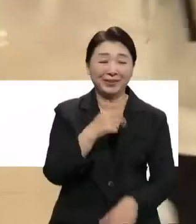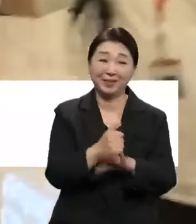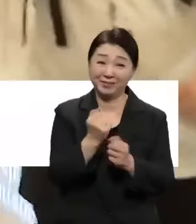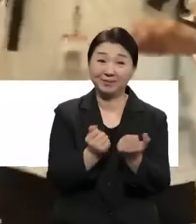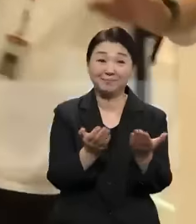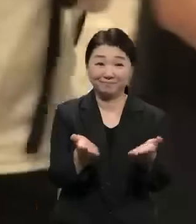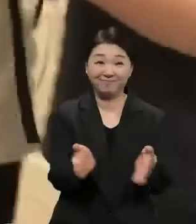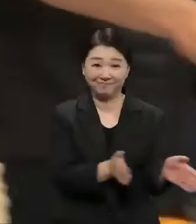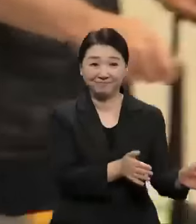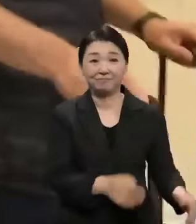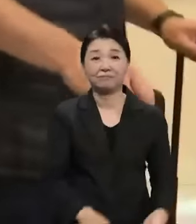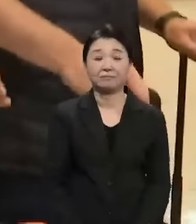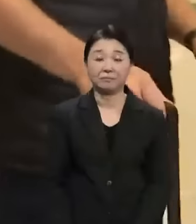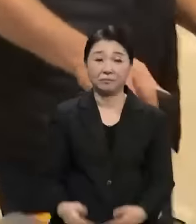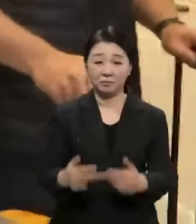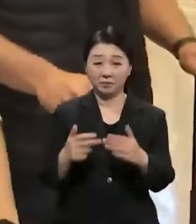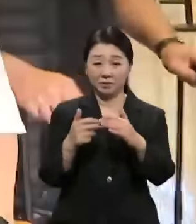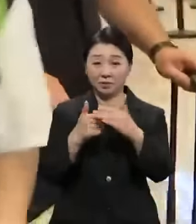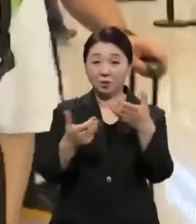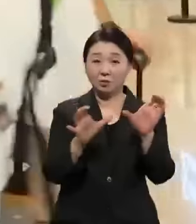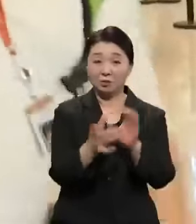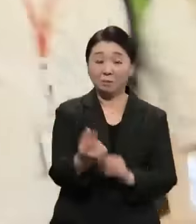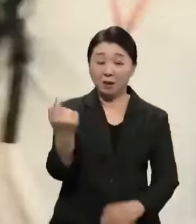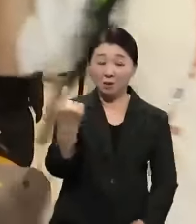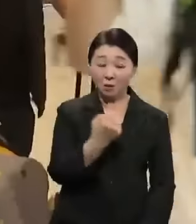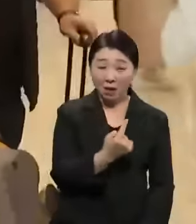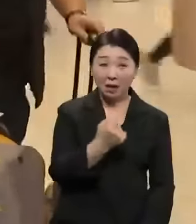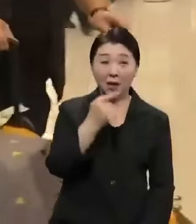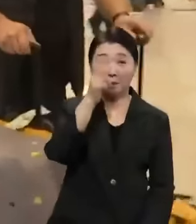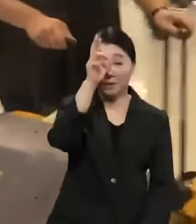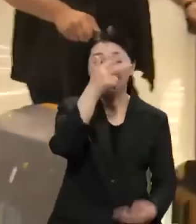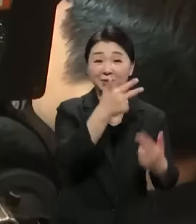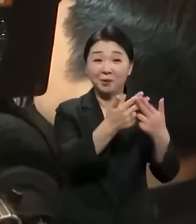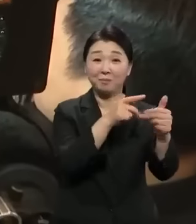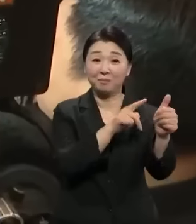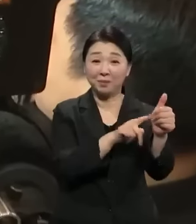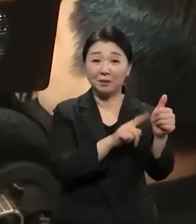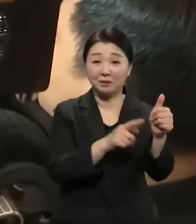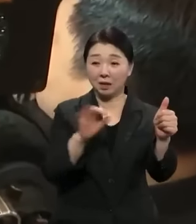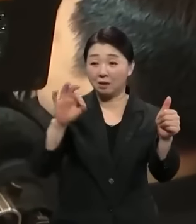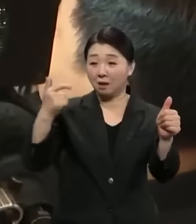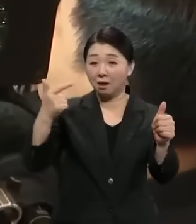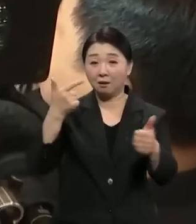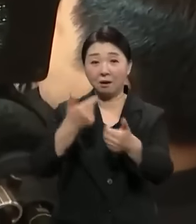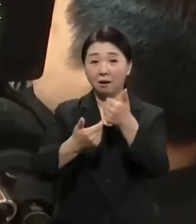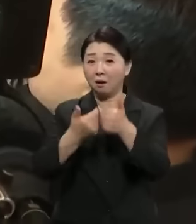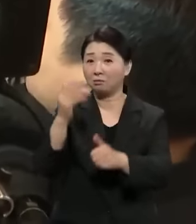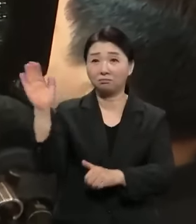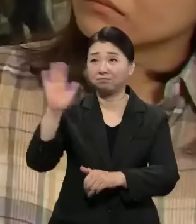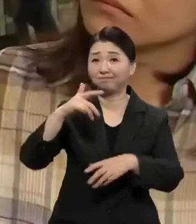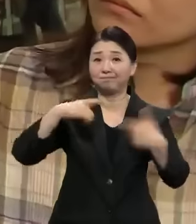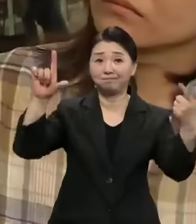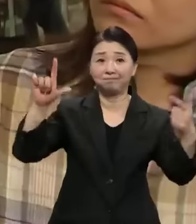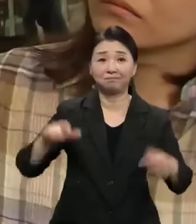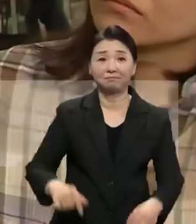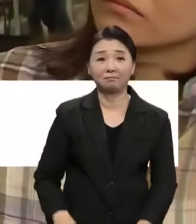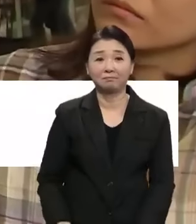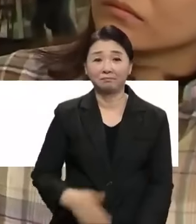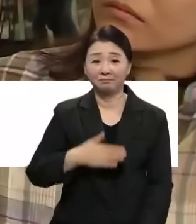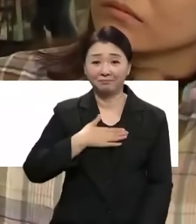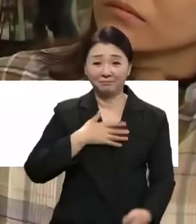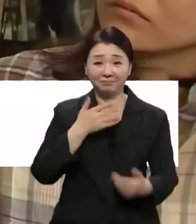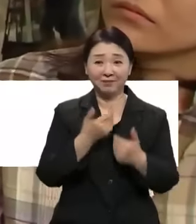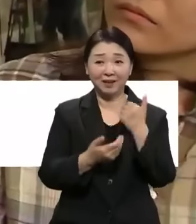말씀드릴게요. 선수단보다 일찍 귀국한 대한배드민턴협회장은 안세영과의 갈등을 부인했습니다. 저는